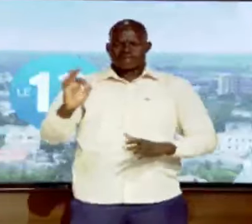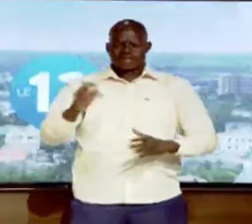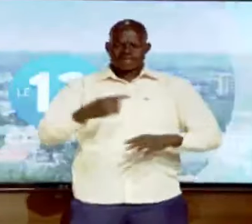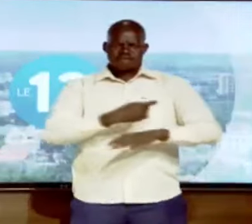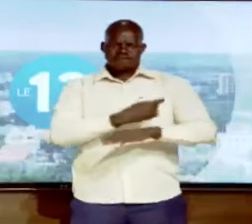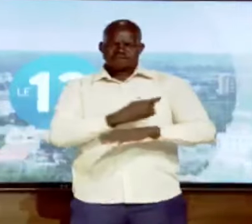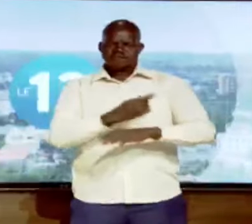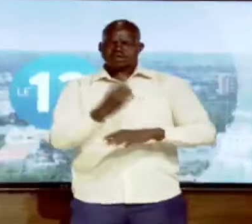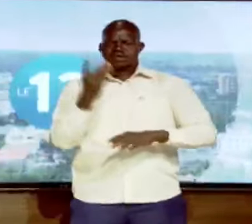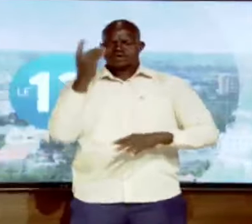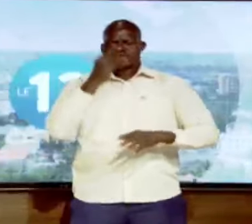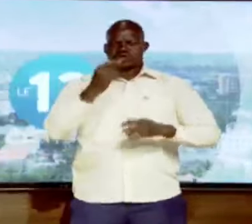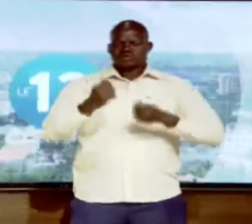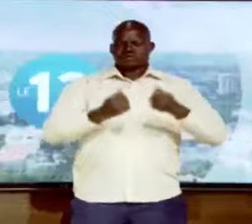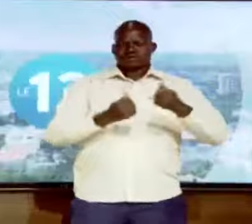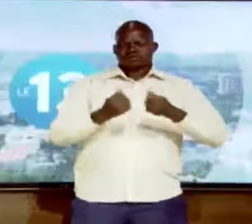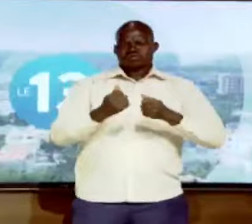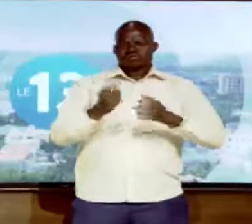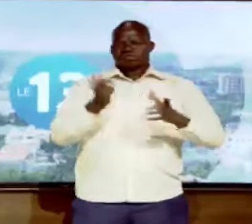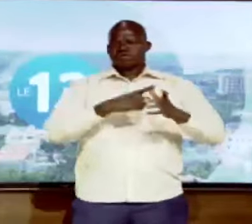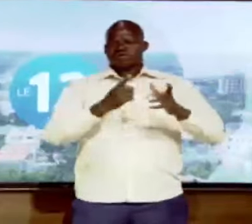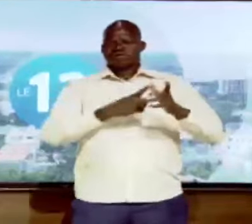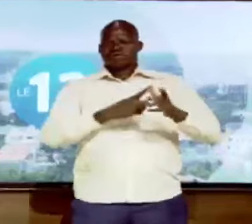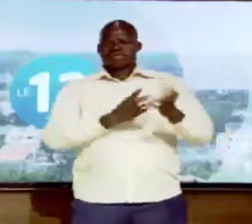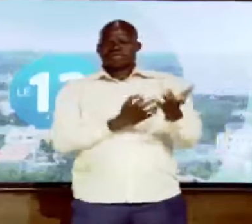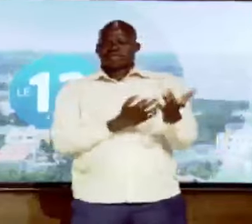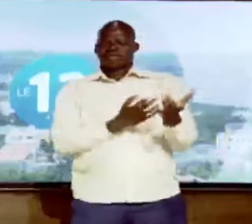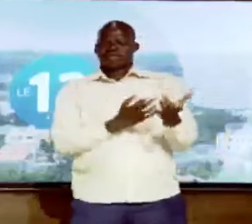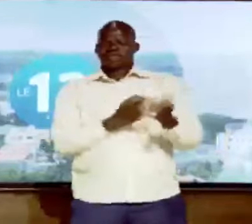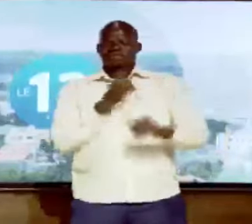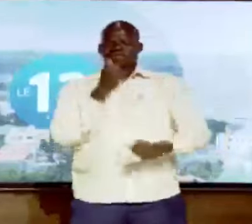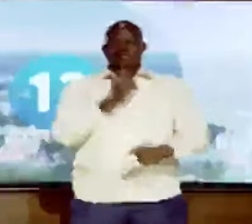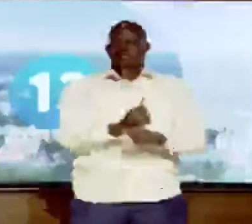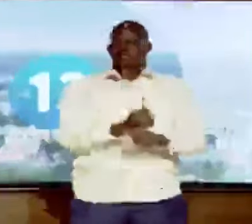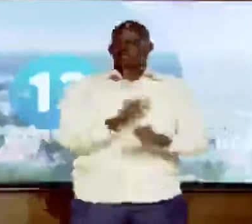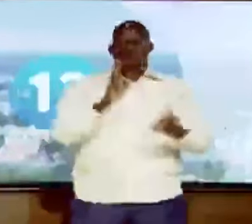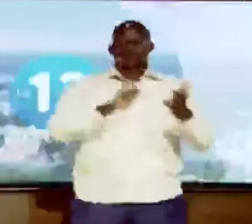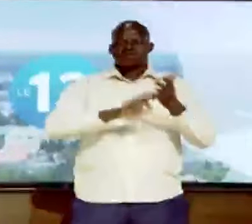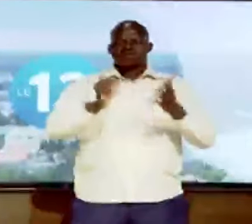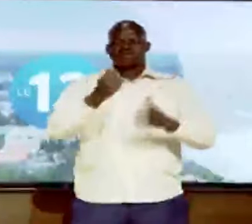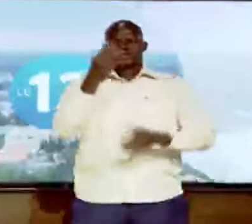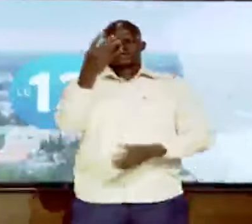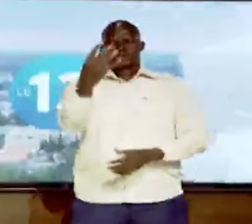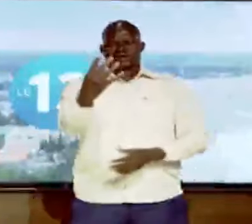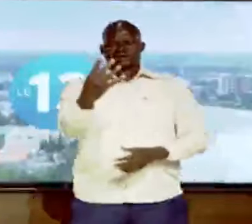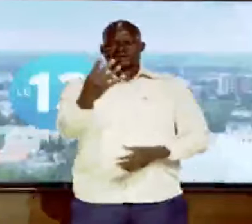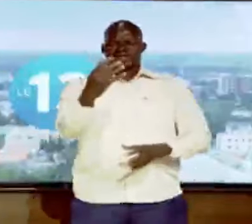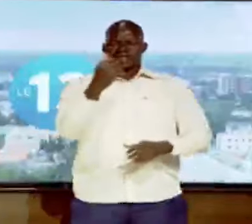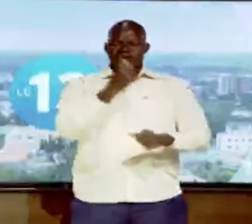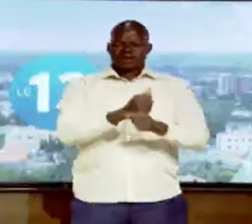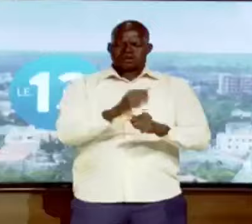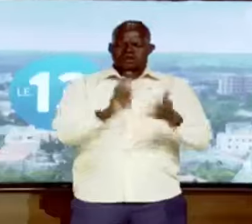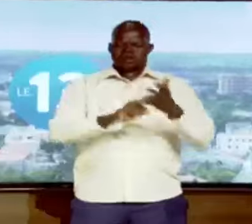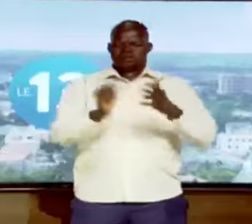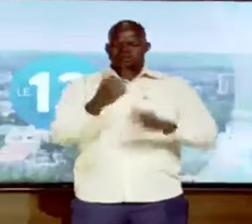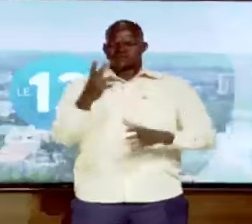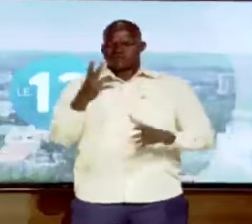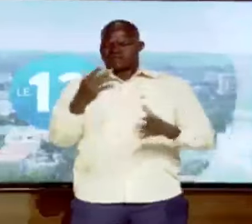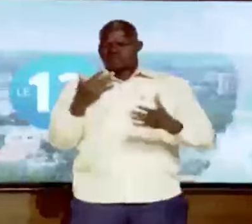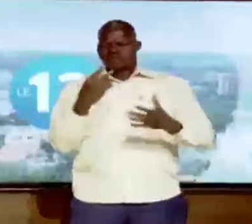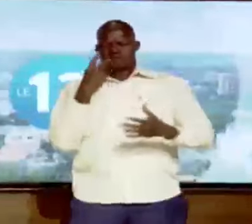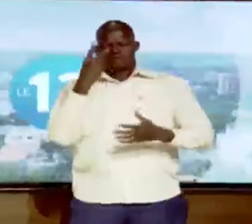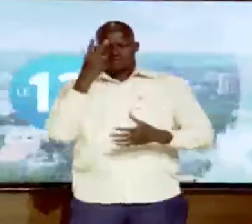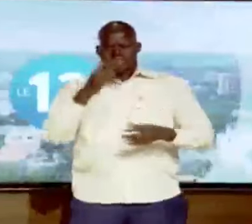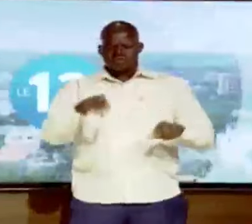dont l'administration des premières doses est attendue pour cette année 2024 l'année 2023 aura aussi été marqué